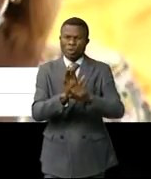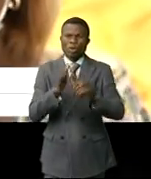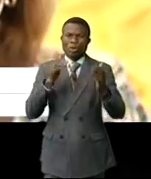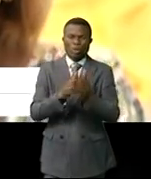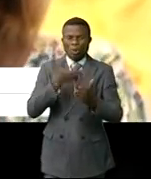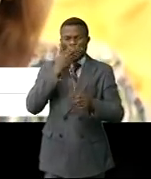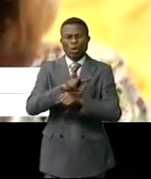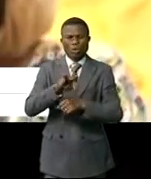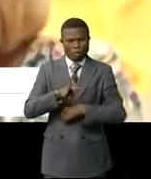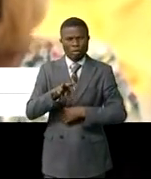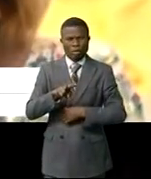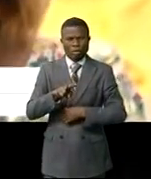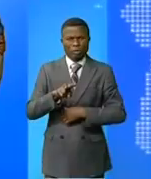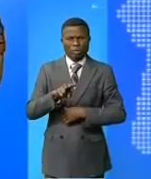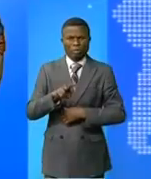la COVID-19.